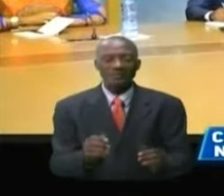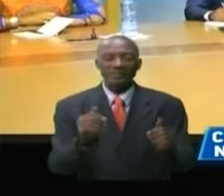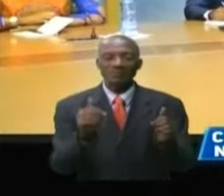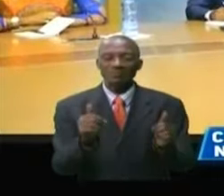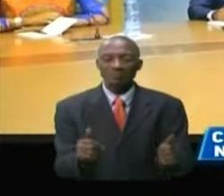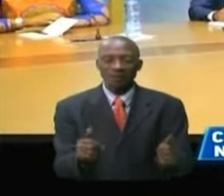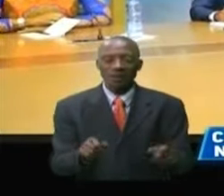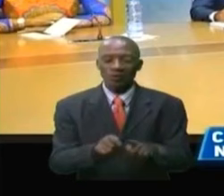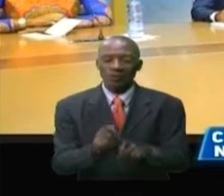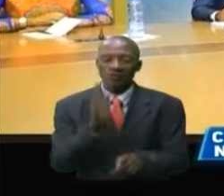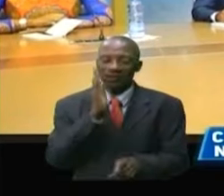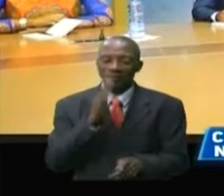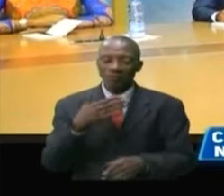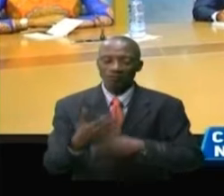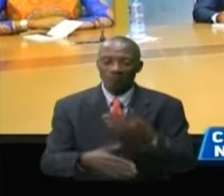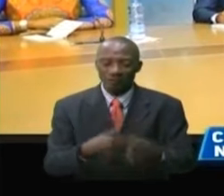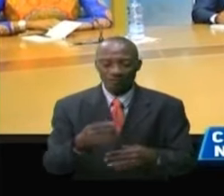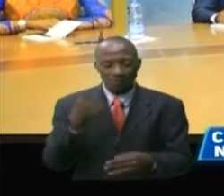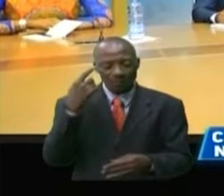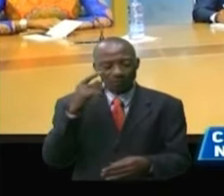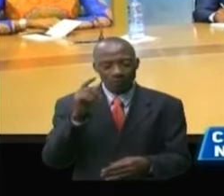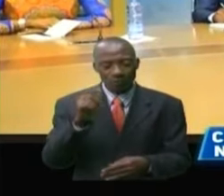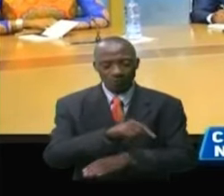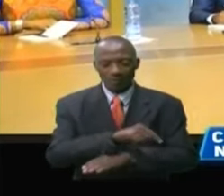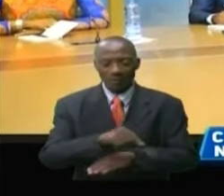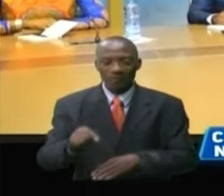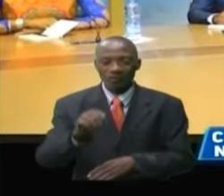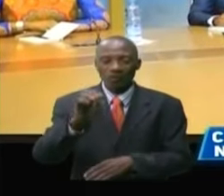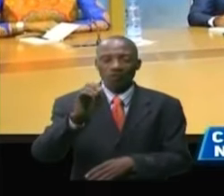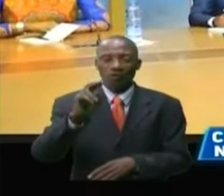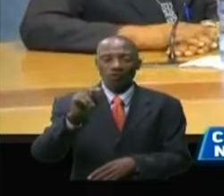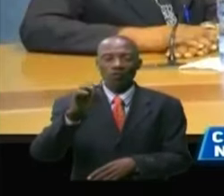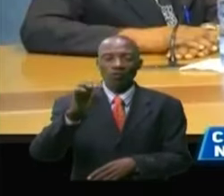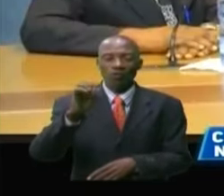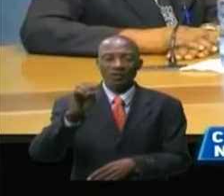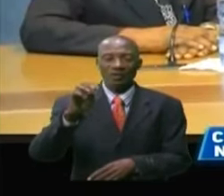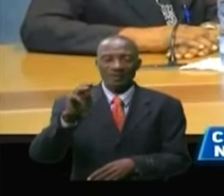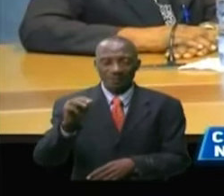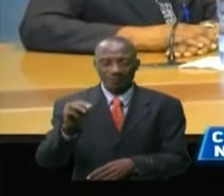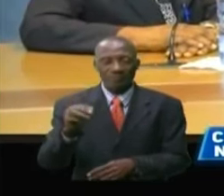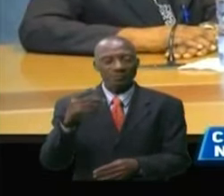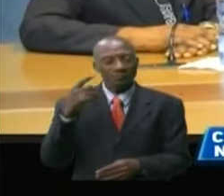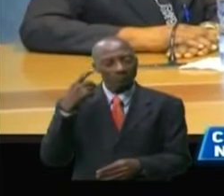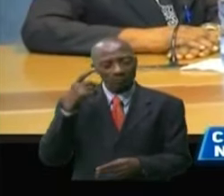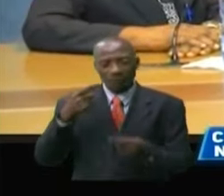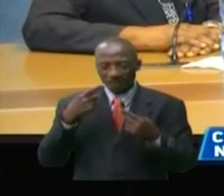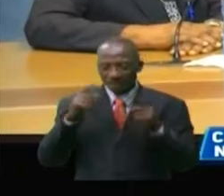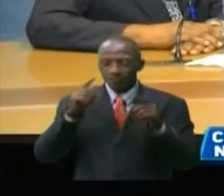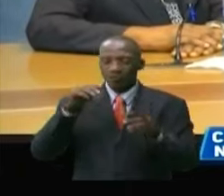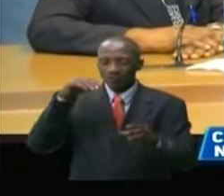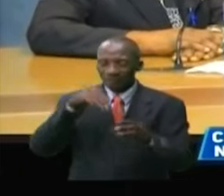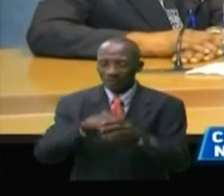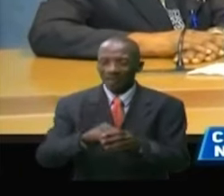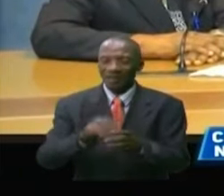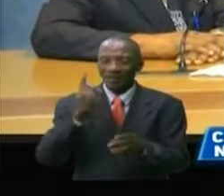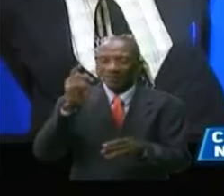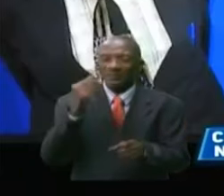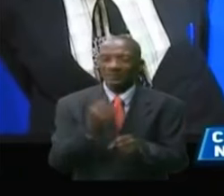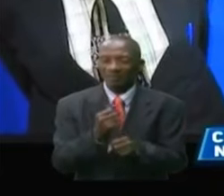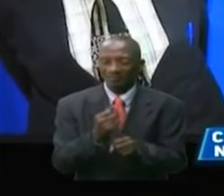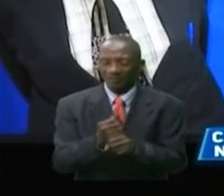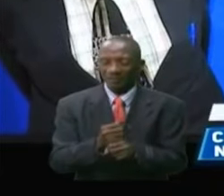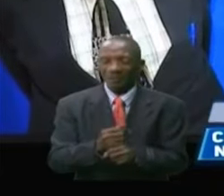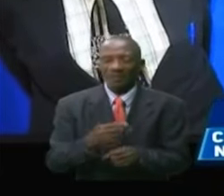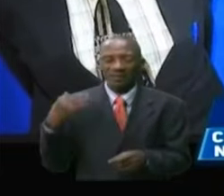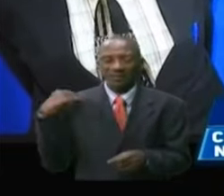le bon fonctionnement de l'ONEM. Et c'est en vue de la réussite des principales missions leur assignées par l'État congolais. Elle